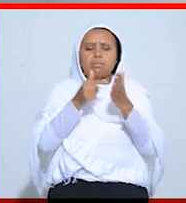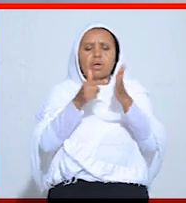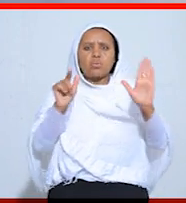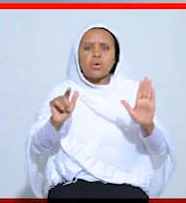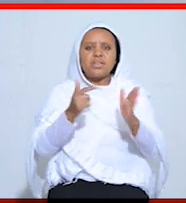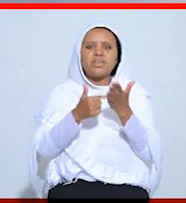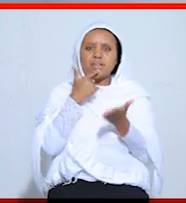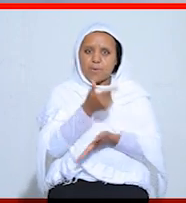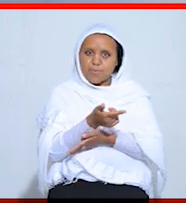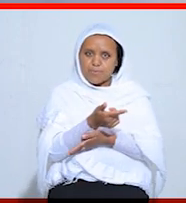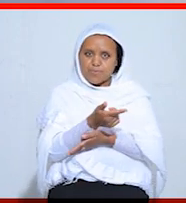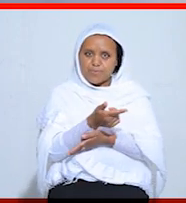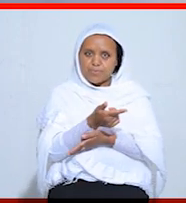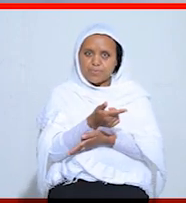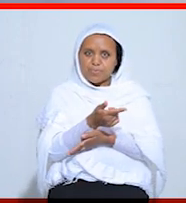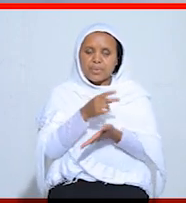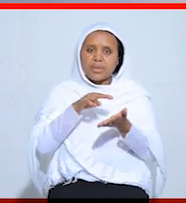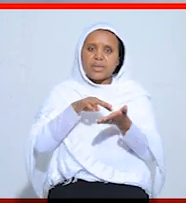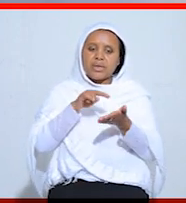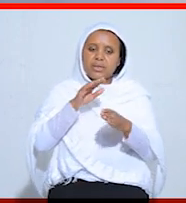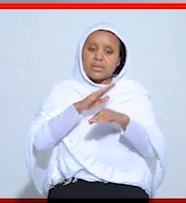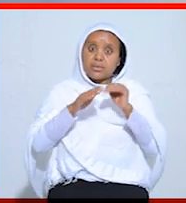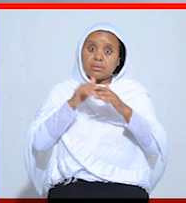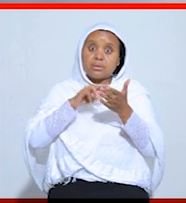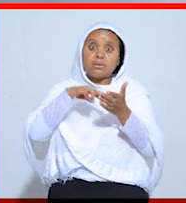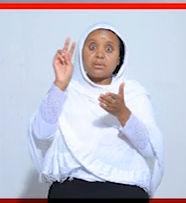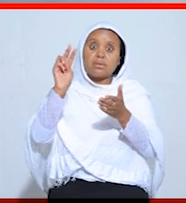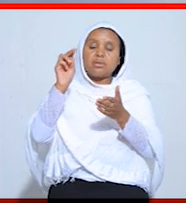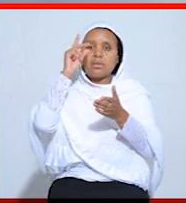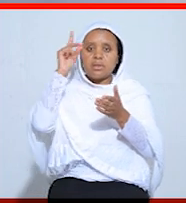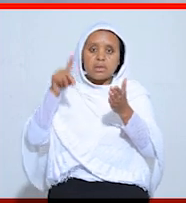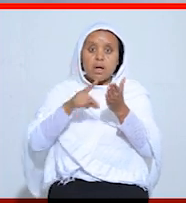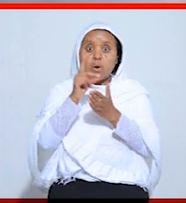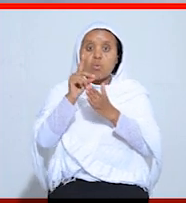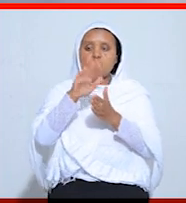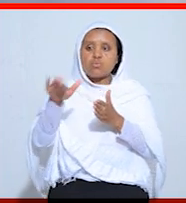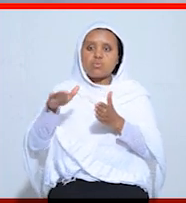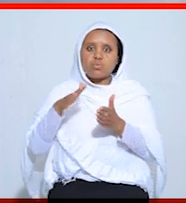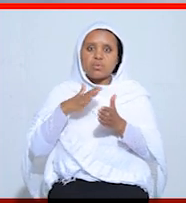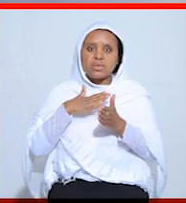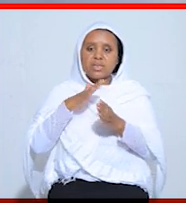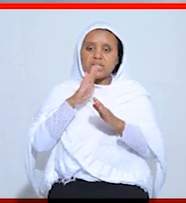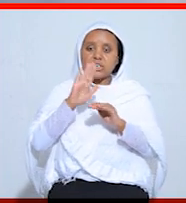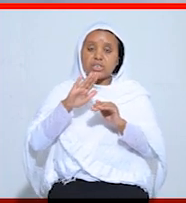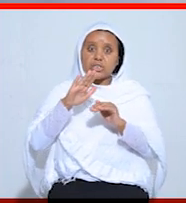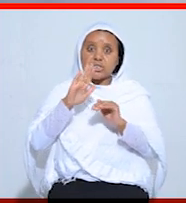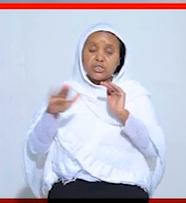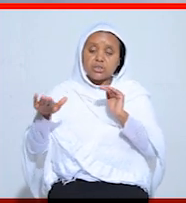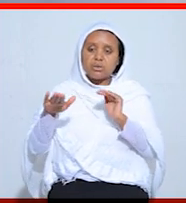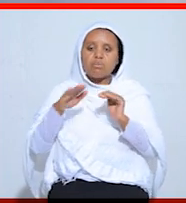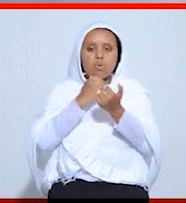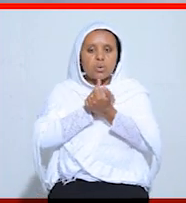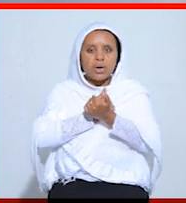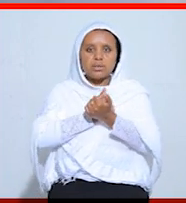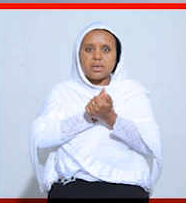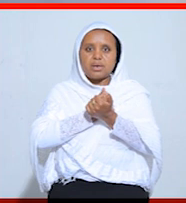ተገልጦ እንዲህ አለው፣ ኢታንስ እድየከ ላዕለ ያዕቆብ ቁልኤየ እጅህን በወዳጄ